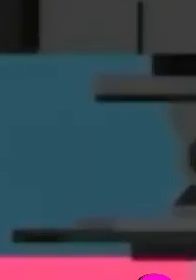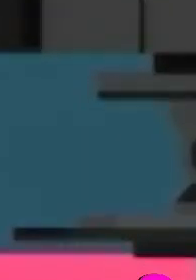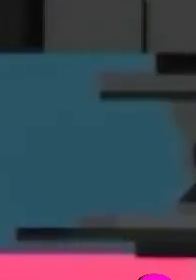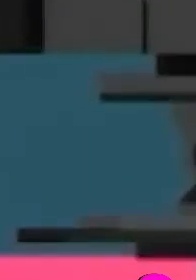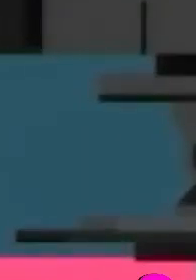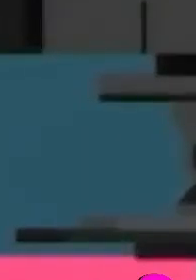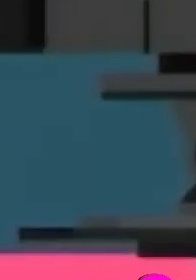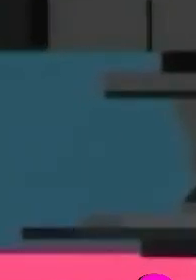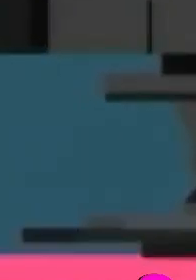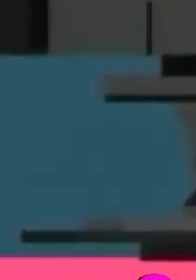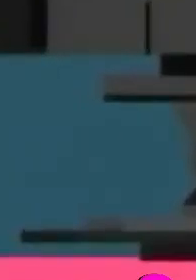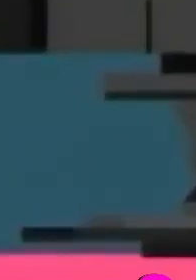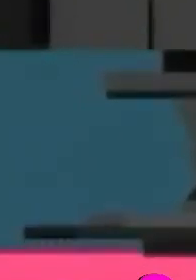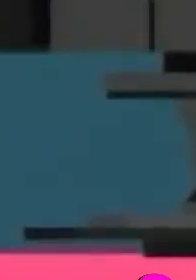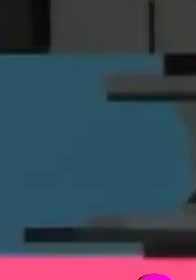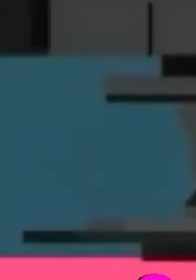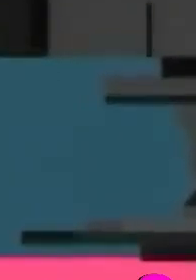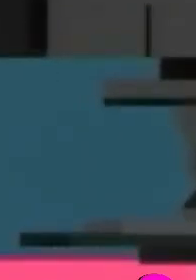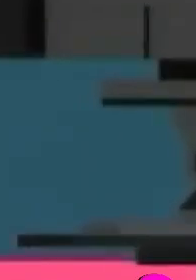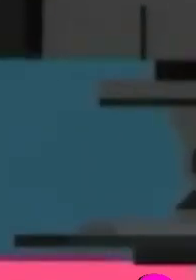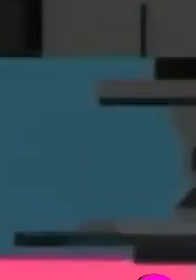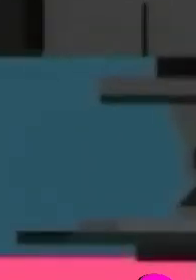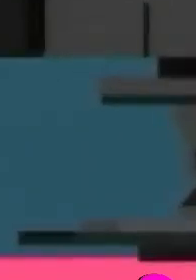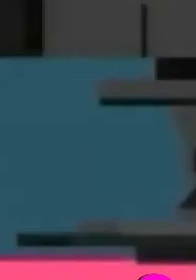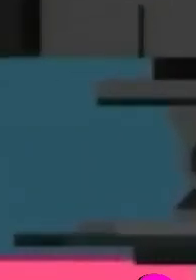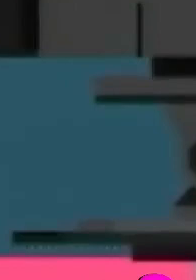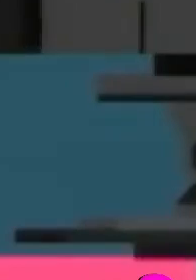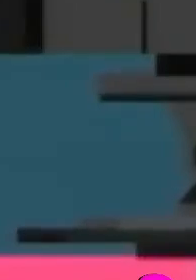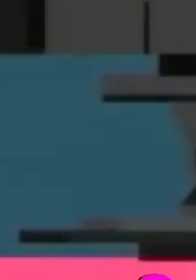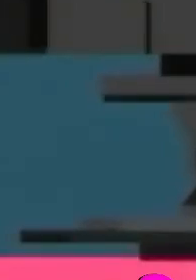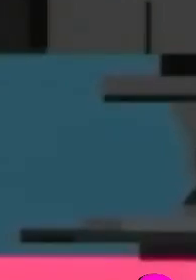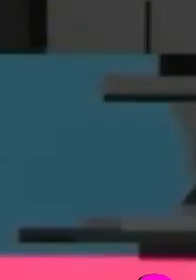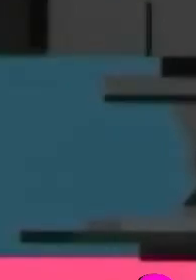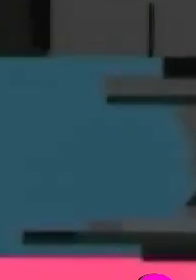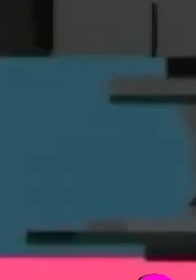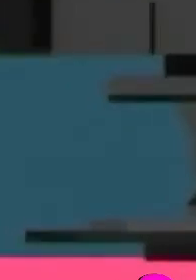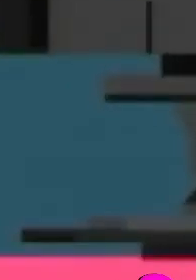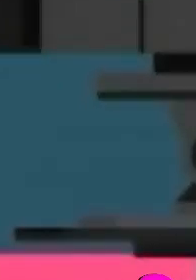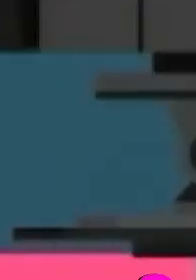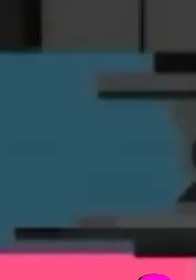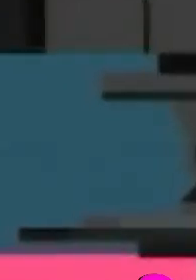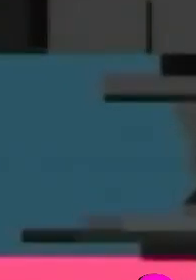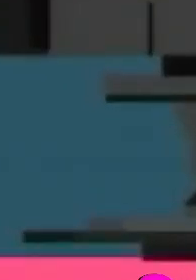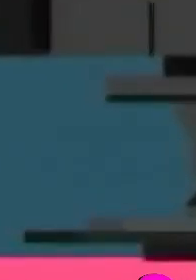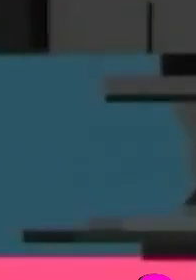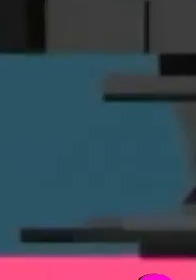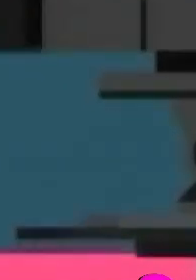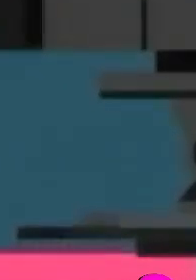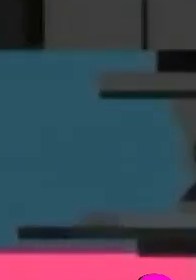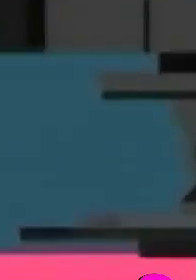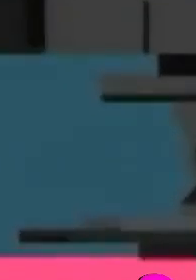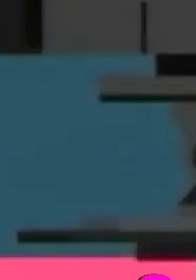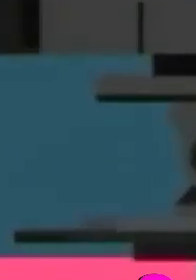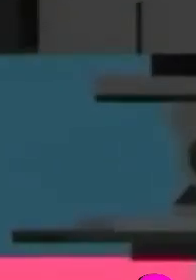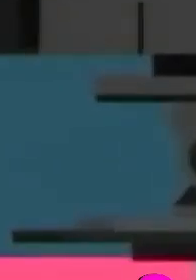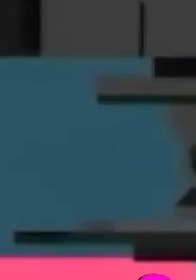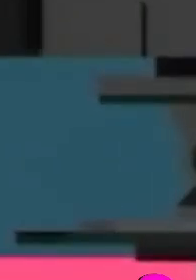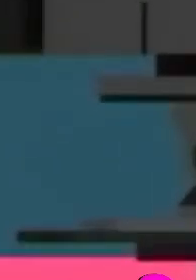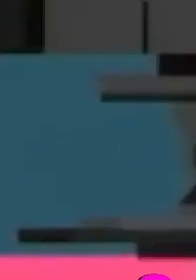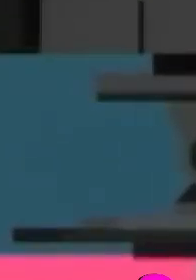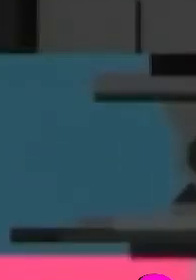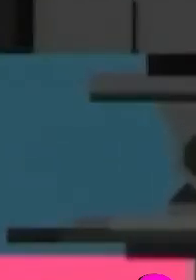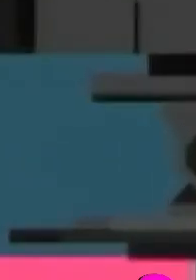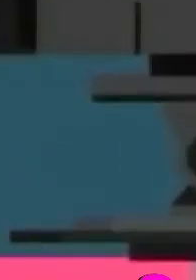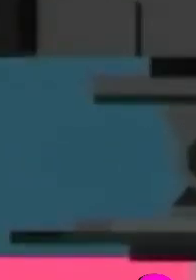خلي السفرة أحلى، معنا الدنيا تحلى، ما هو علشانك. هي ومين، وكل مرة موضوع يهمك